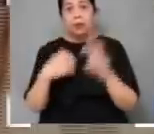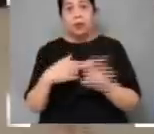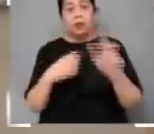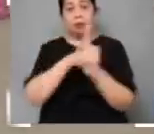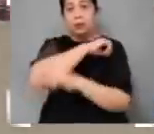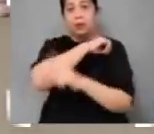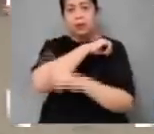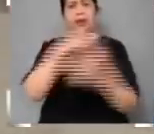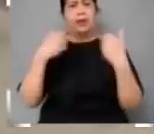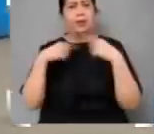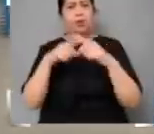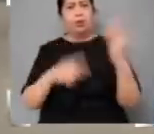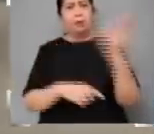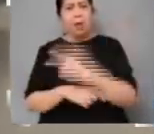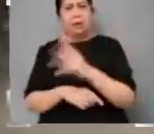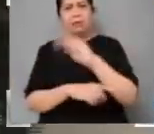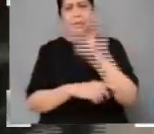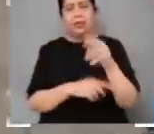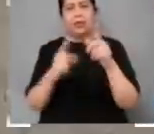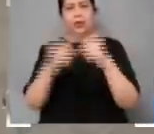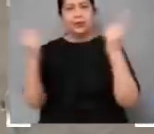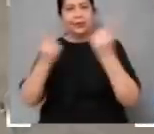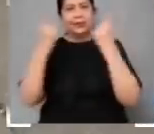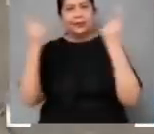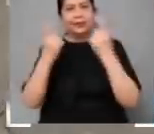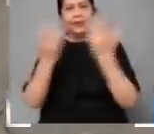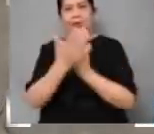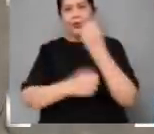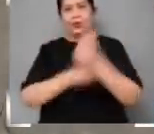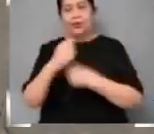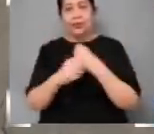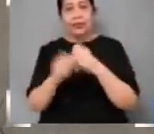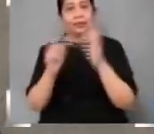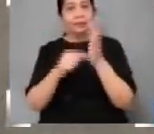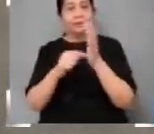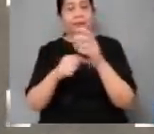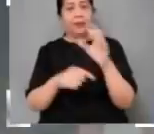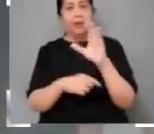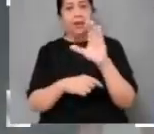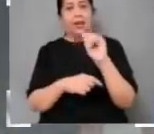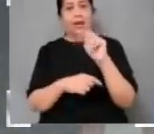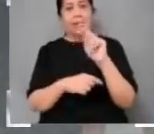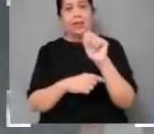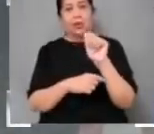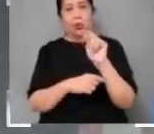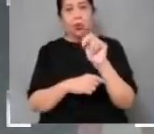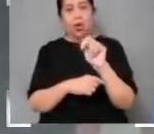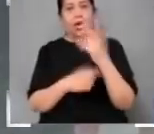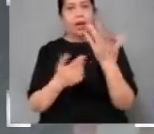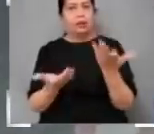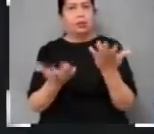namang pauwi ng Maynila para ipagdiwang ang bagong taon. Tulad sa Cabanatuan City Central Terminal kung saan dagsa